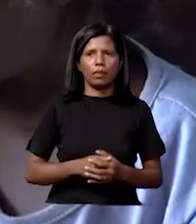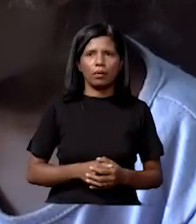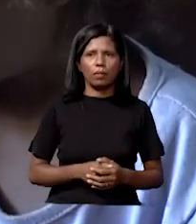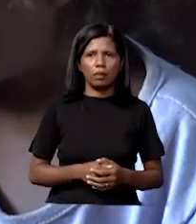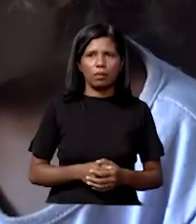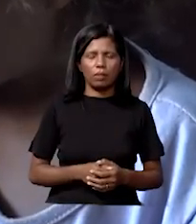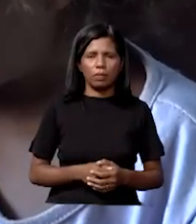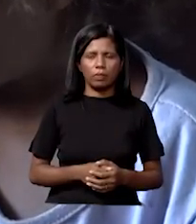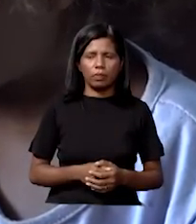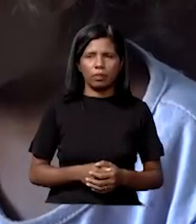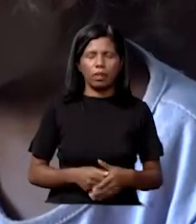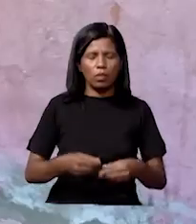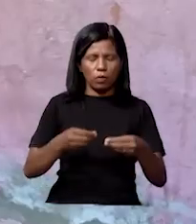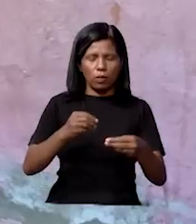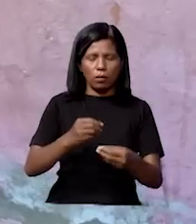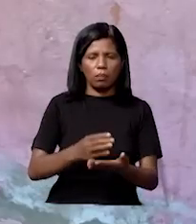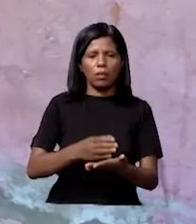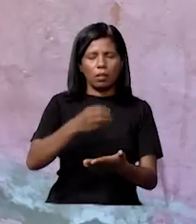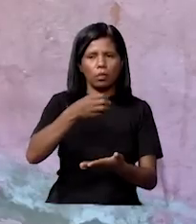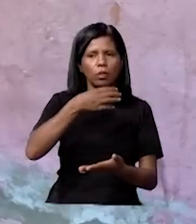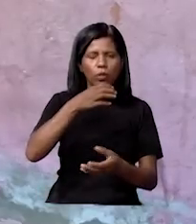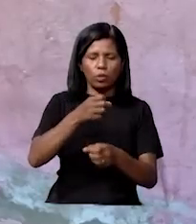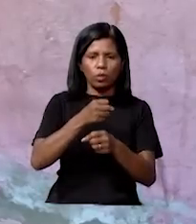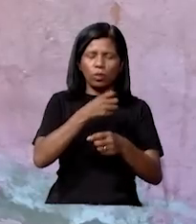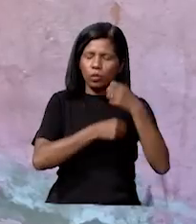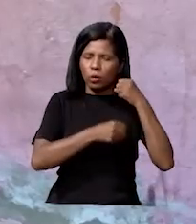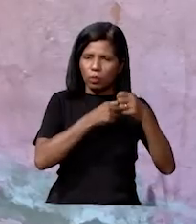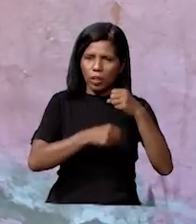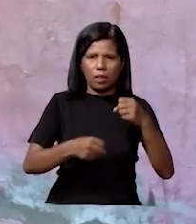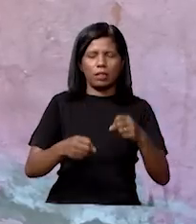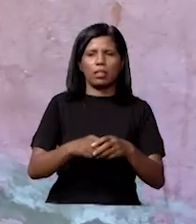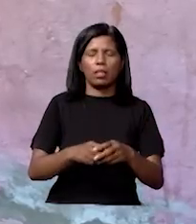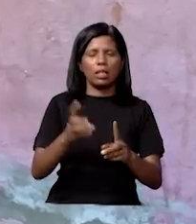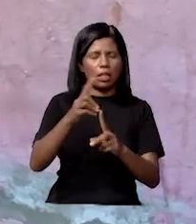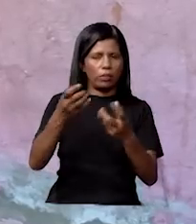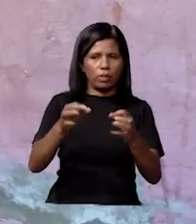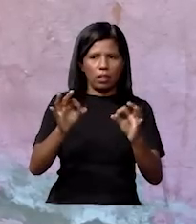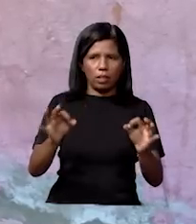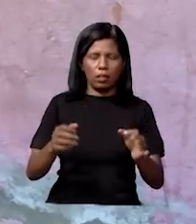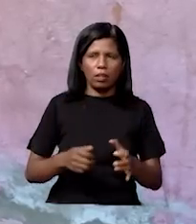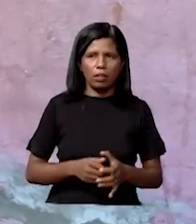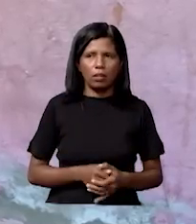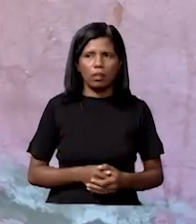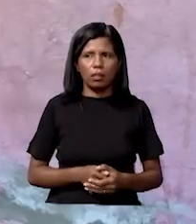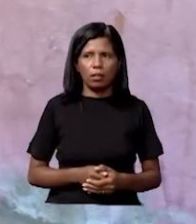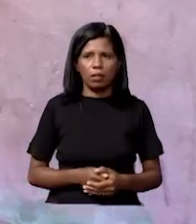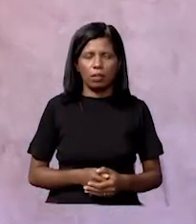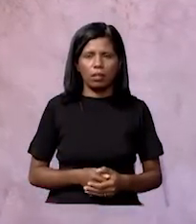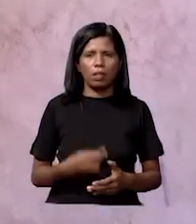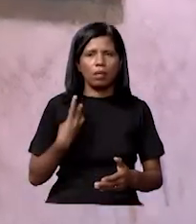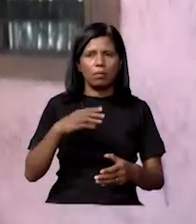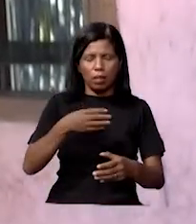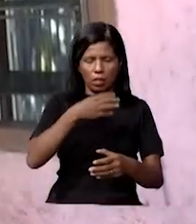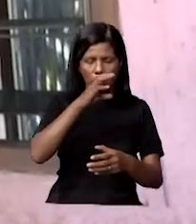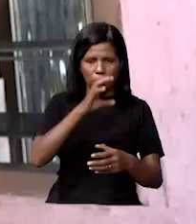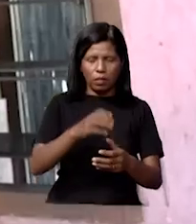aber kopuida ne am hemu ami hemu hotu hotu am saiba be